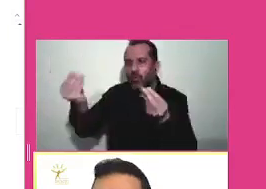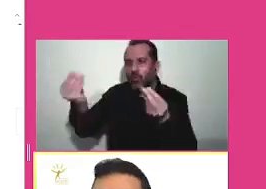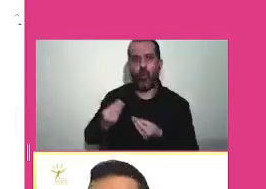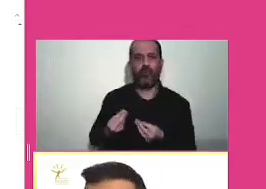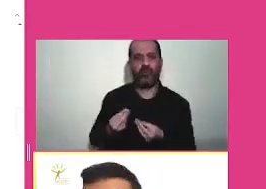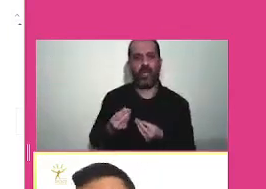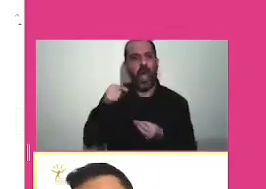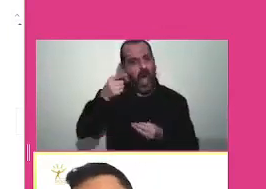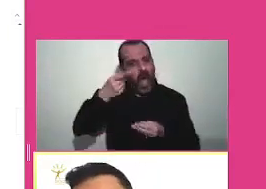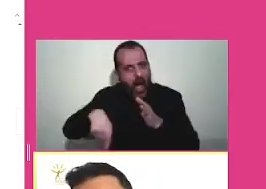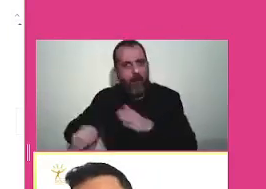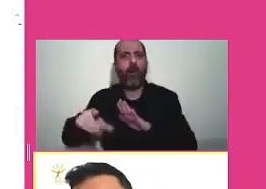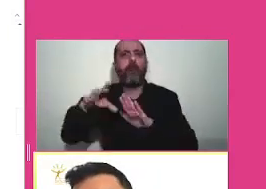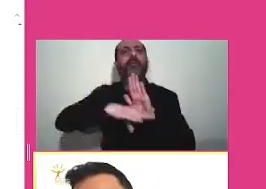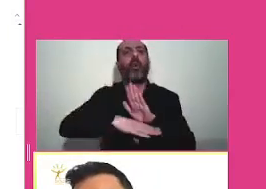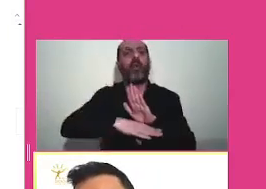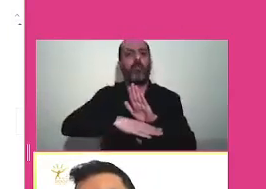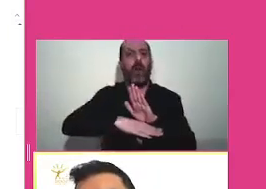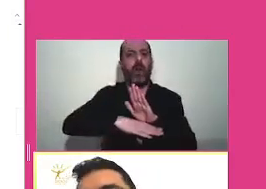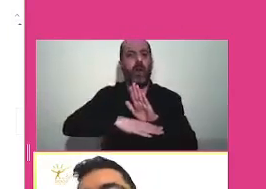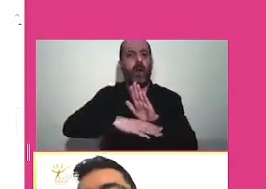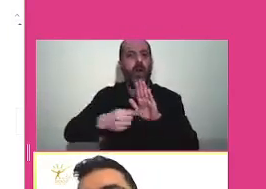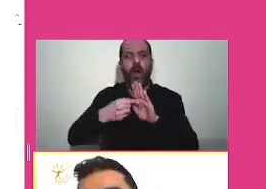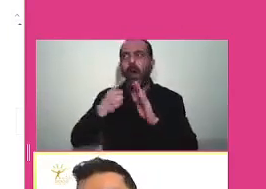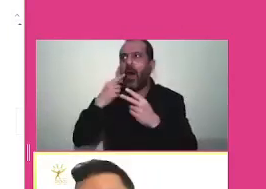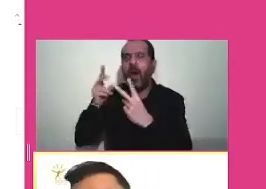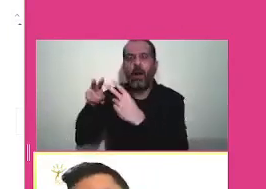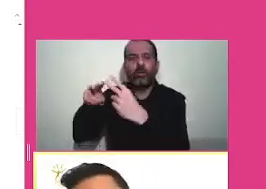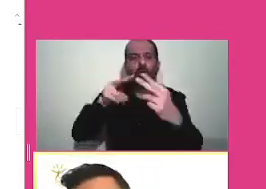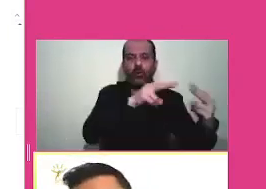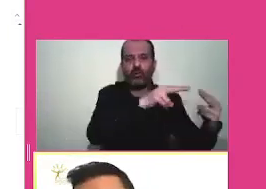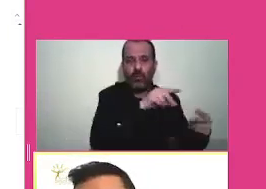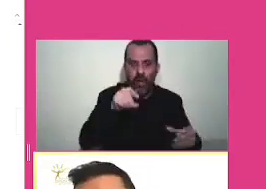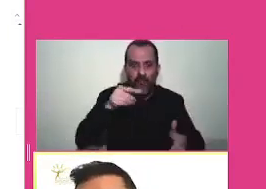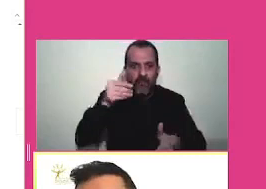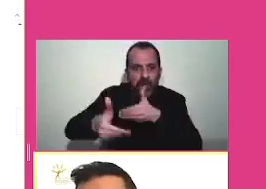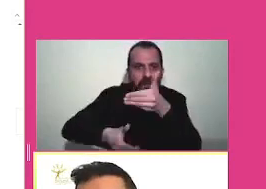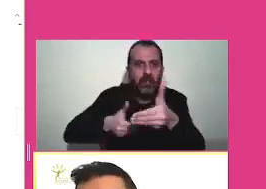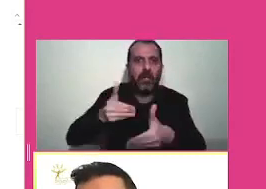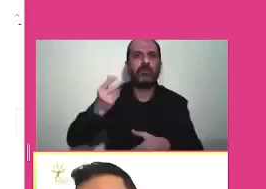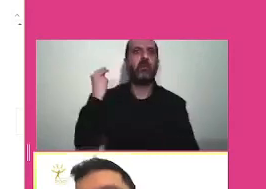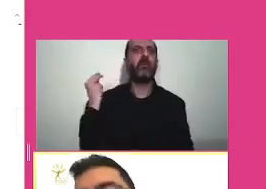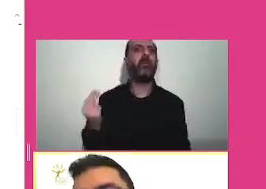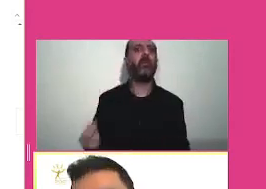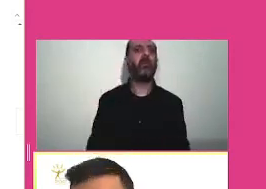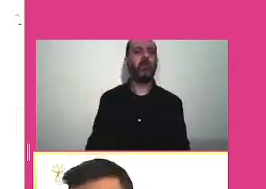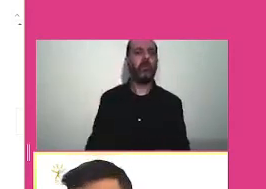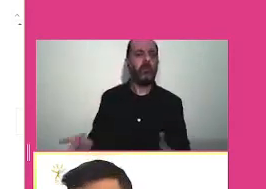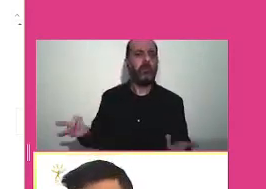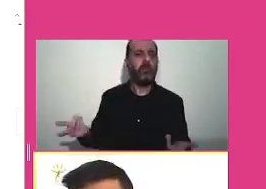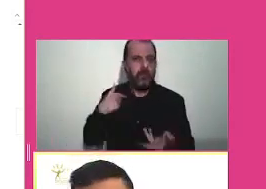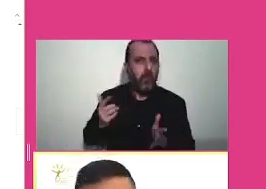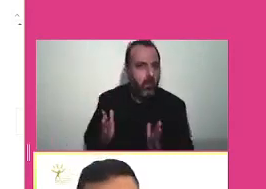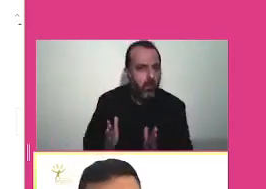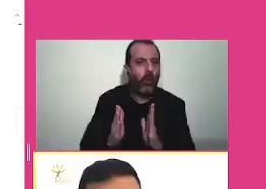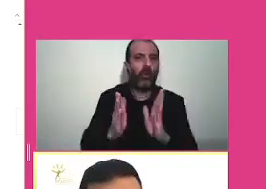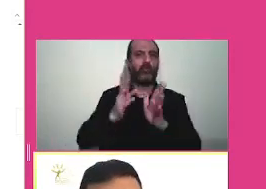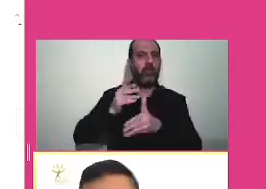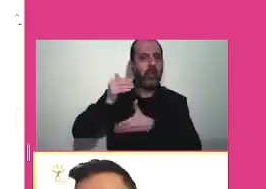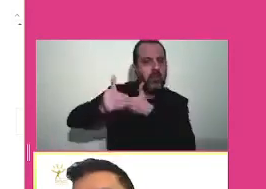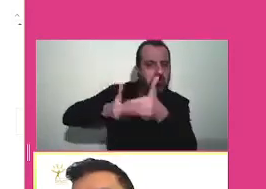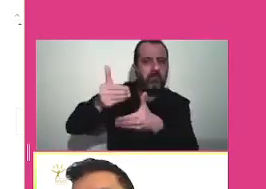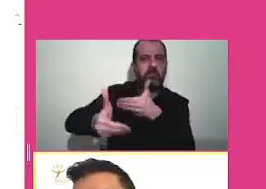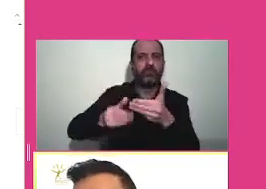και μέσα από την διαδικασία αυτή να εμπνευστούμε και να προχωρήσουμε και εμείς έτσι, στο